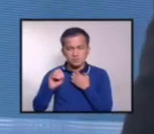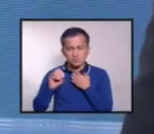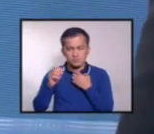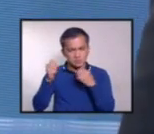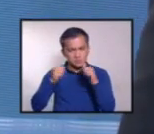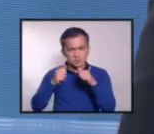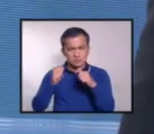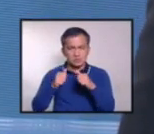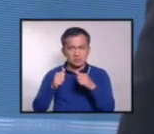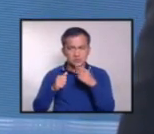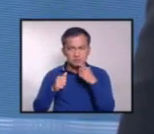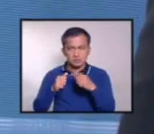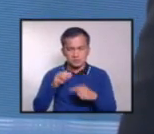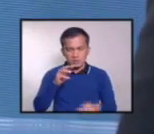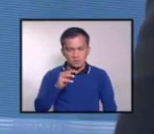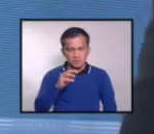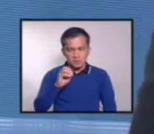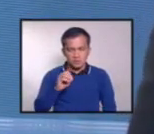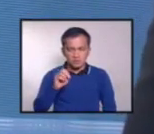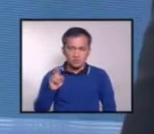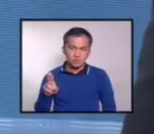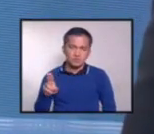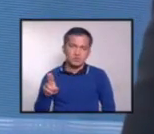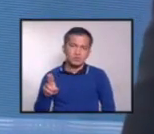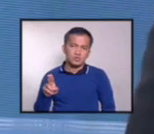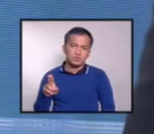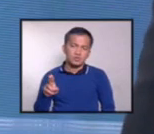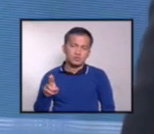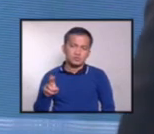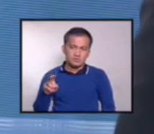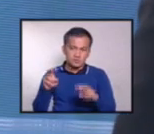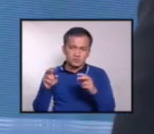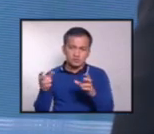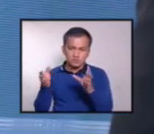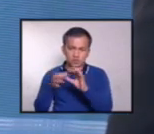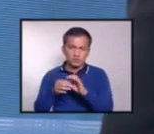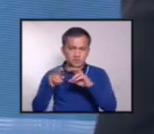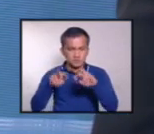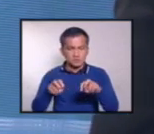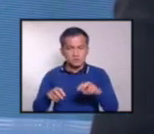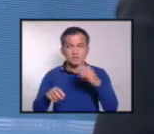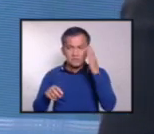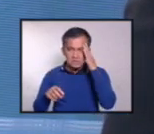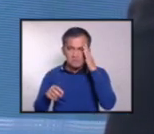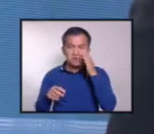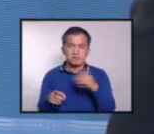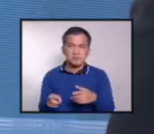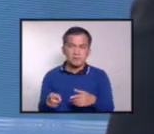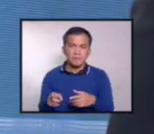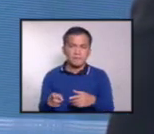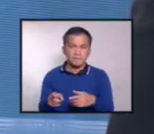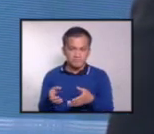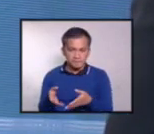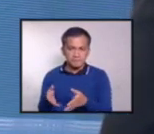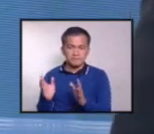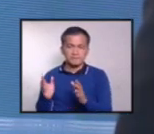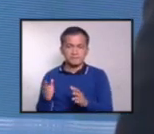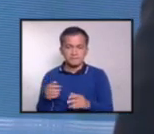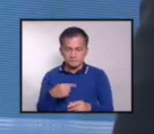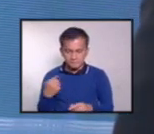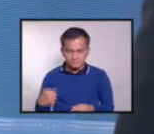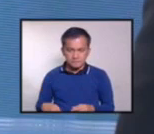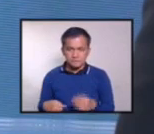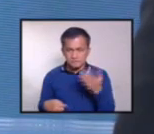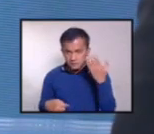sumang-ayon siya dun sa MOU on joint exploration. Yes. At kinilala niya na sa pagpayag ng China